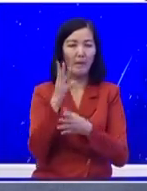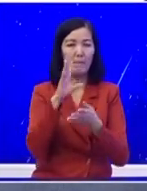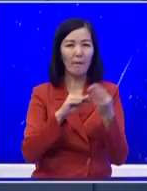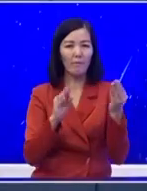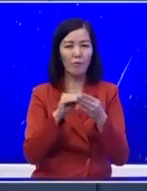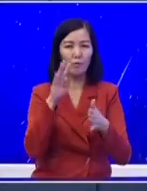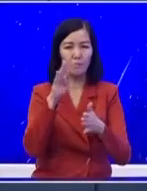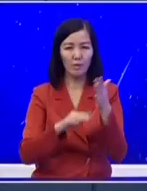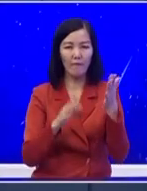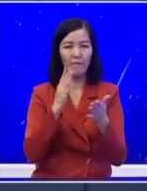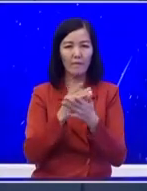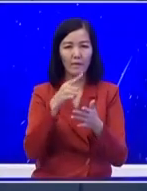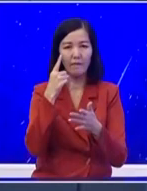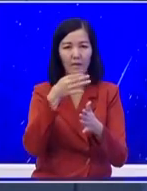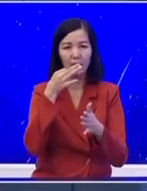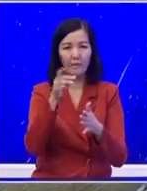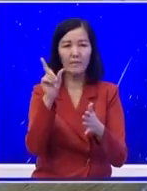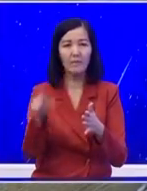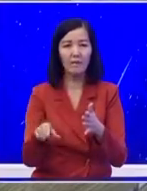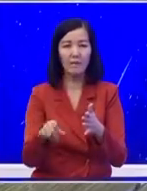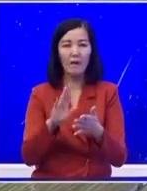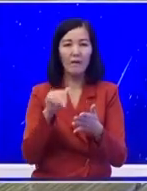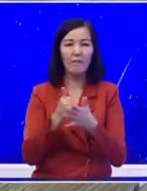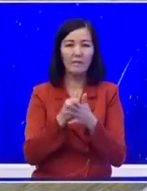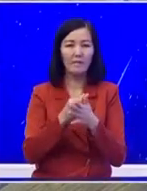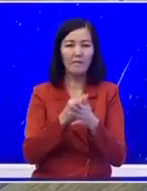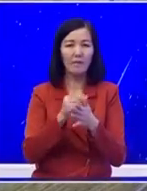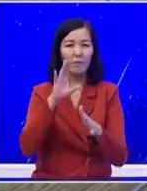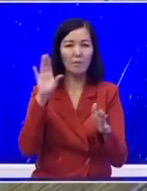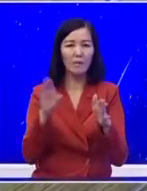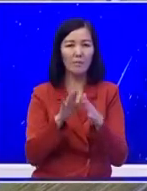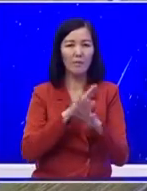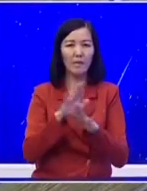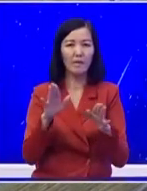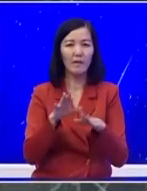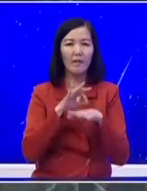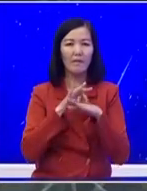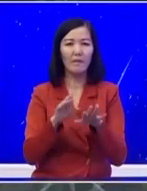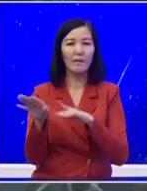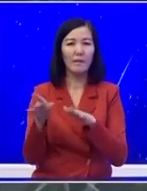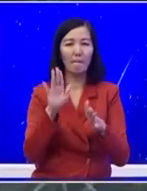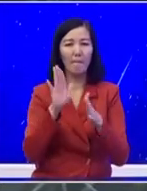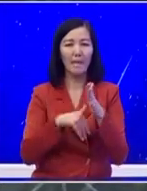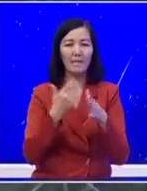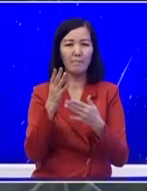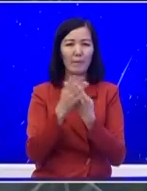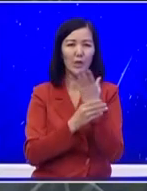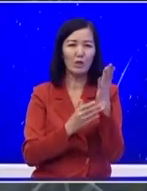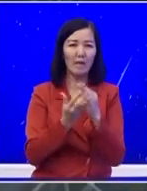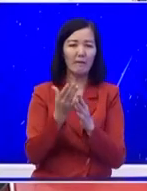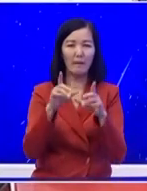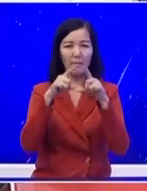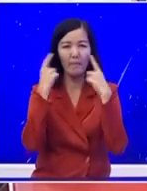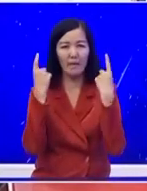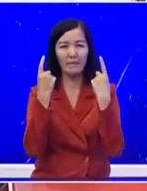будут штрафовать, говорят ответственные лица. В основном несоблюдение правил касалось ведения деятельности без перчаток, масок или с